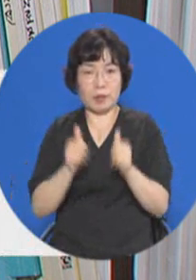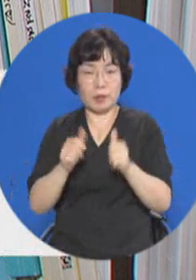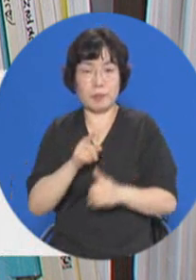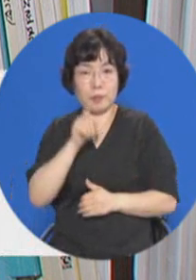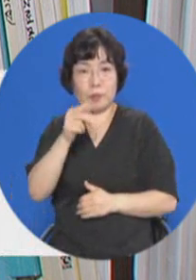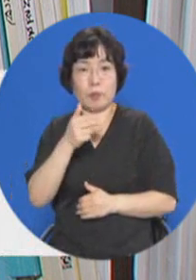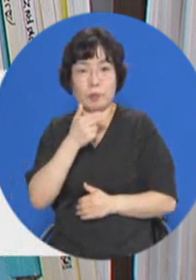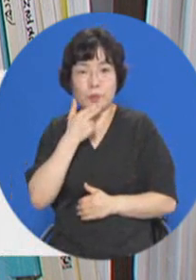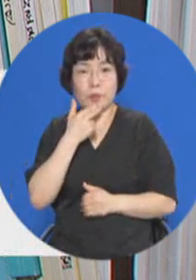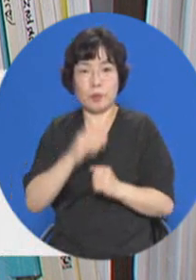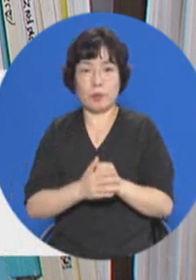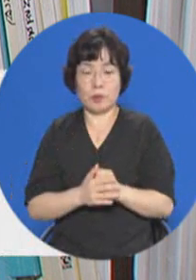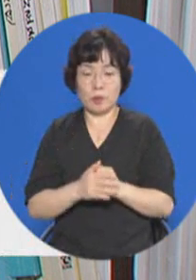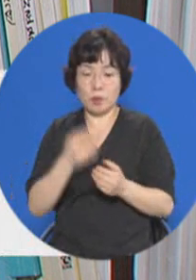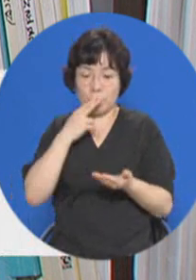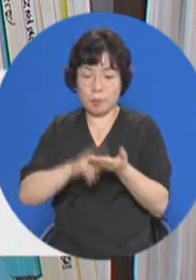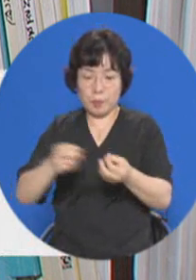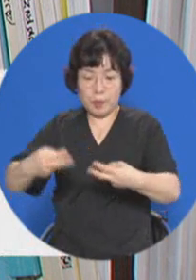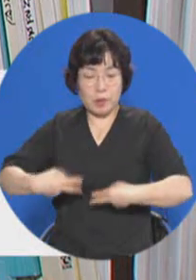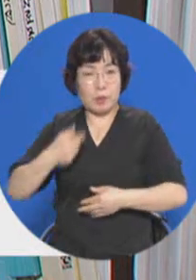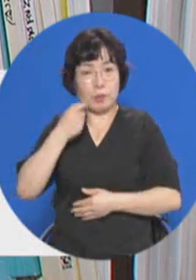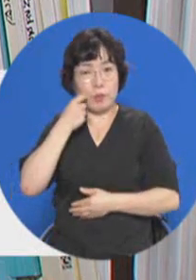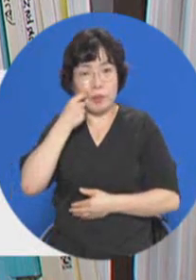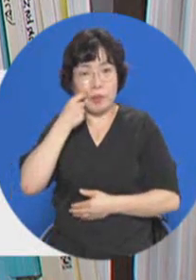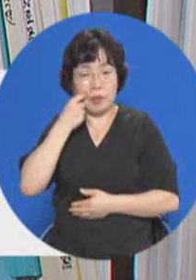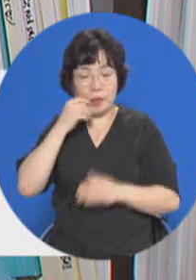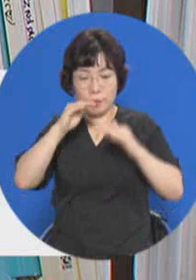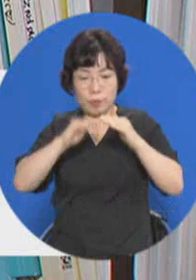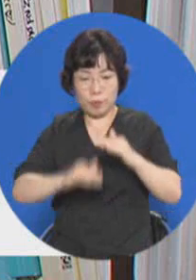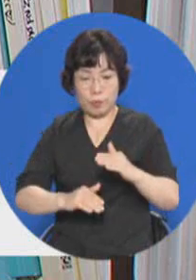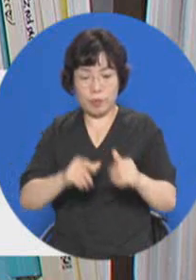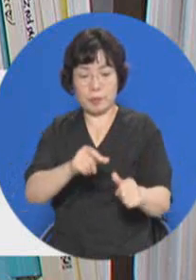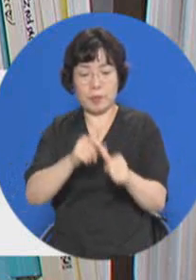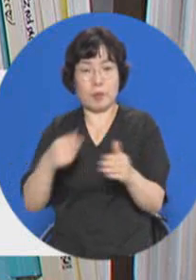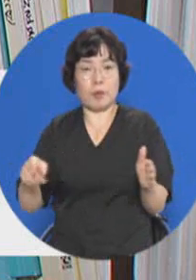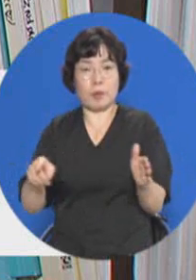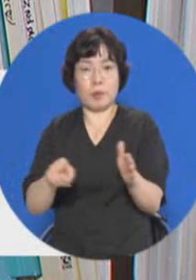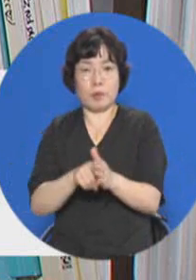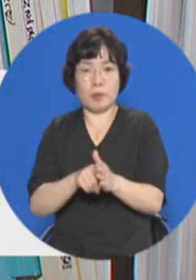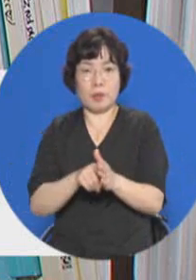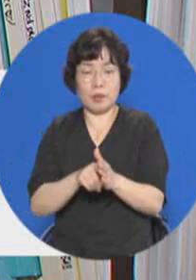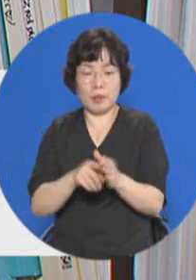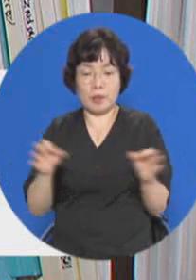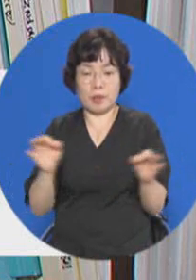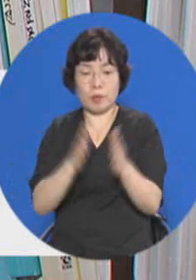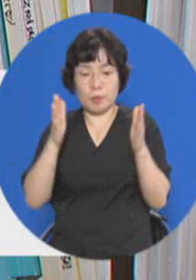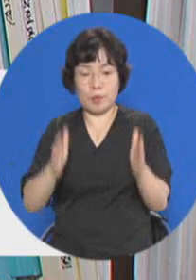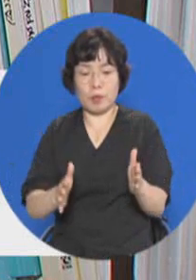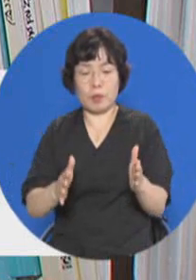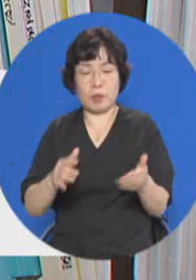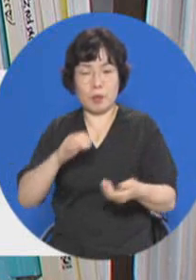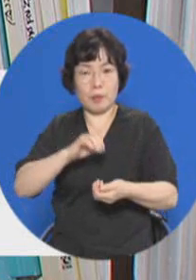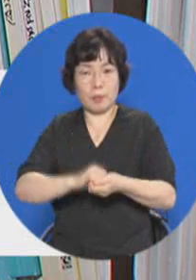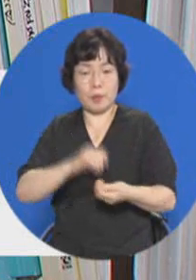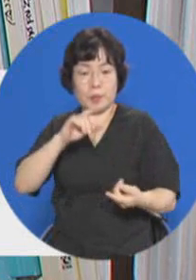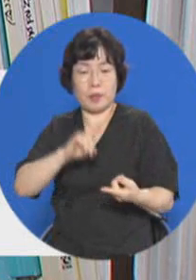자, 송달을 받지 아니한 자, 이런 사람들을 구제하기 위한 소멸시효 배제 특례법을